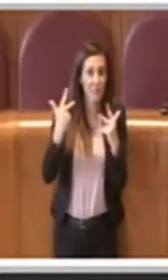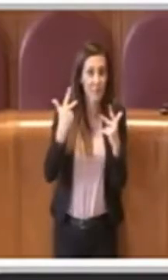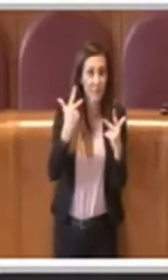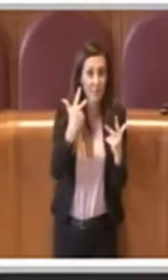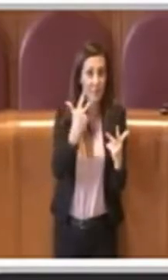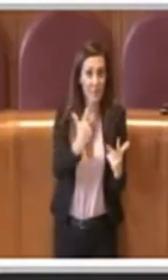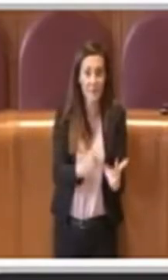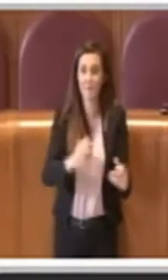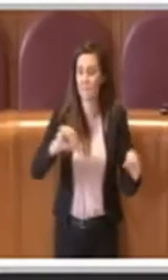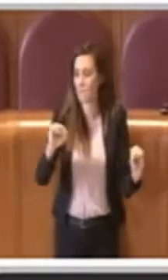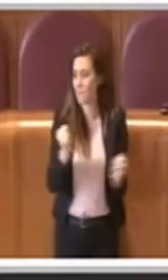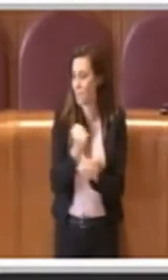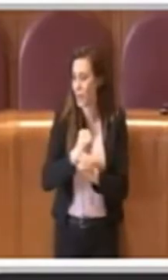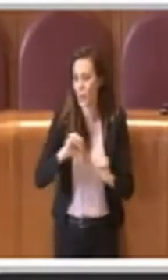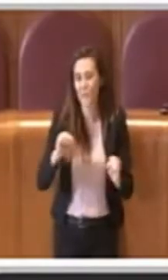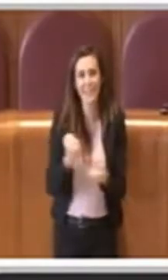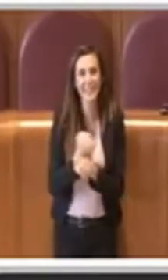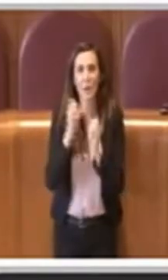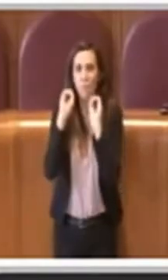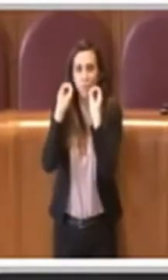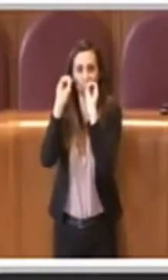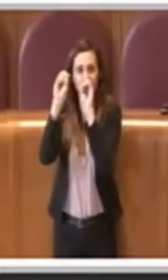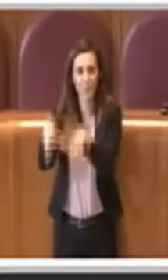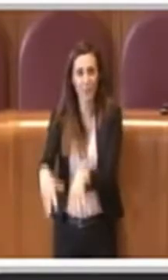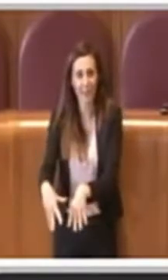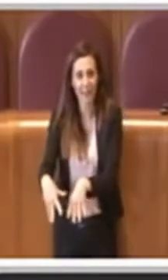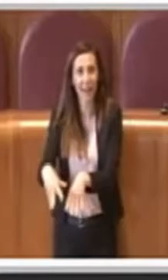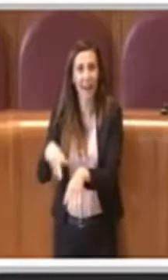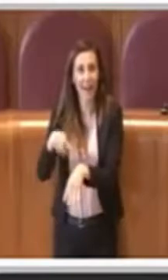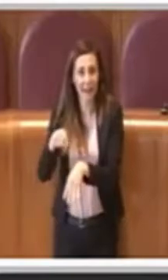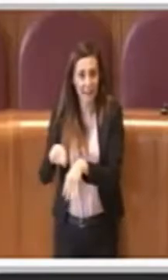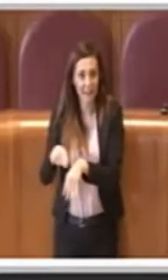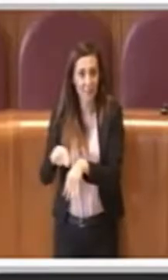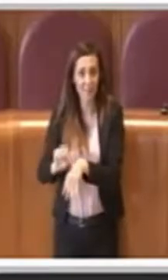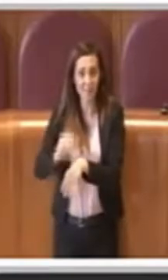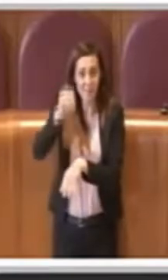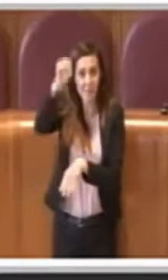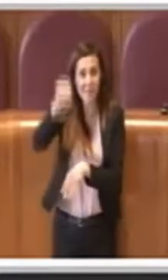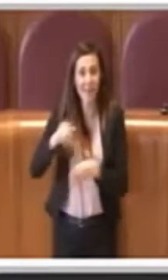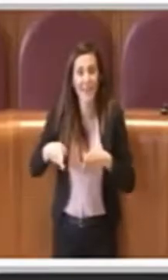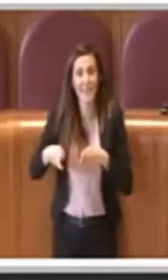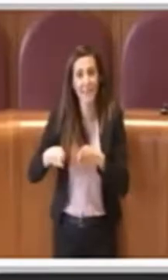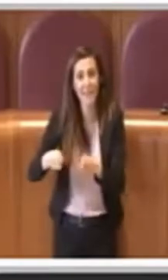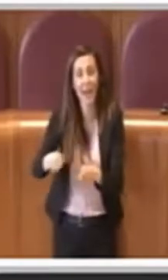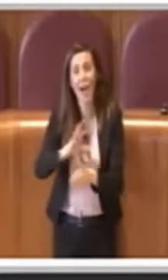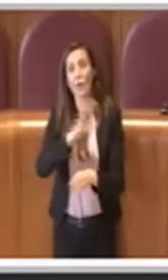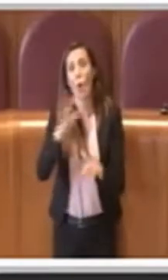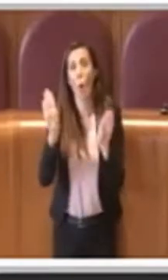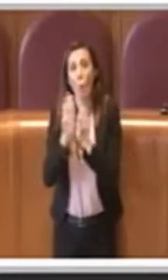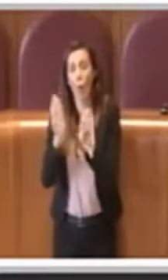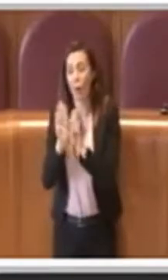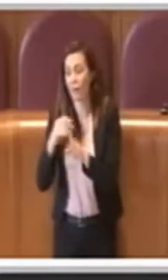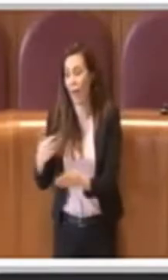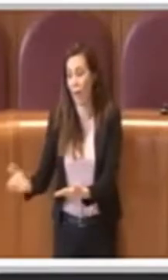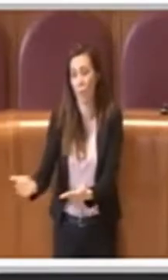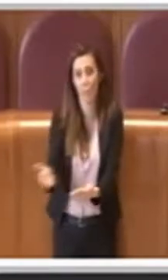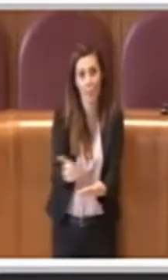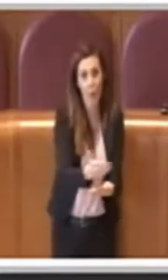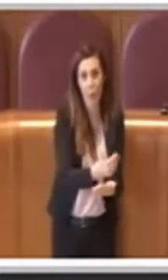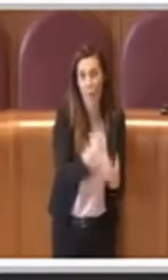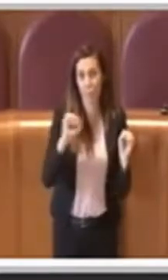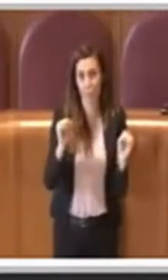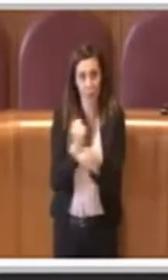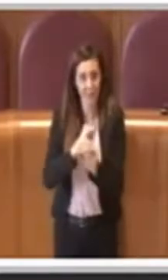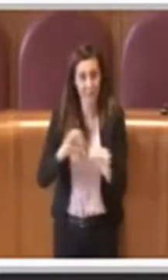che non è possibile smaltire nel secchioni stradali o nel raccolta porta a porta, e sono